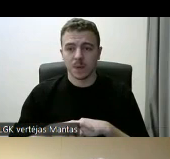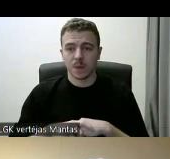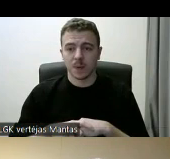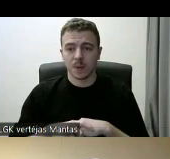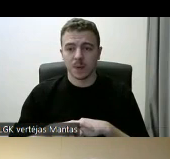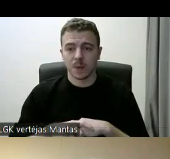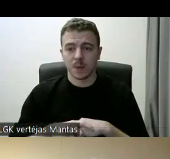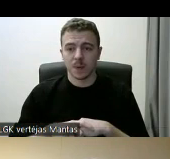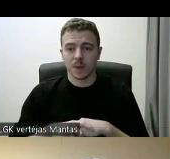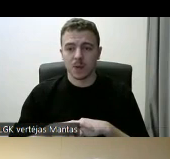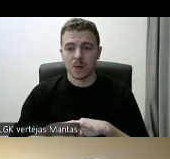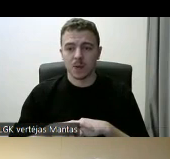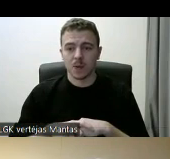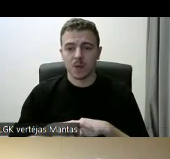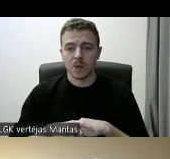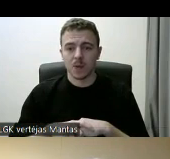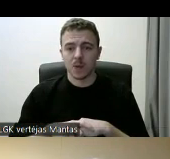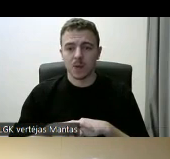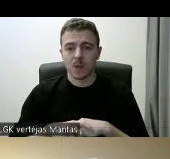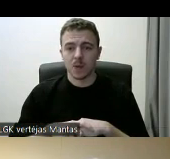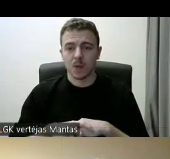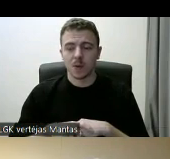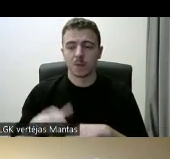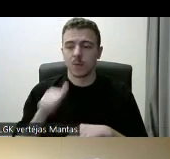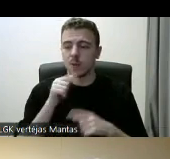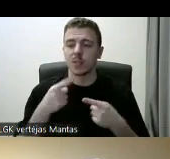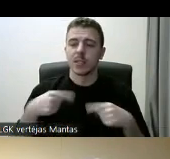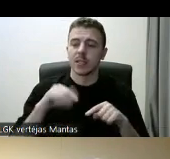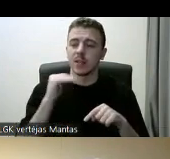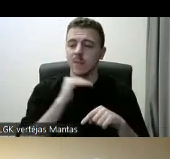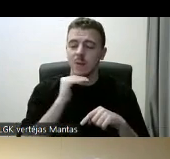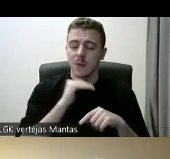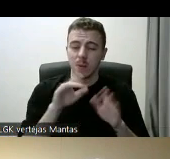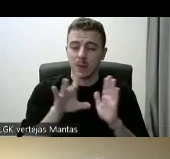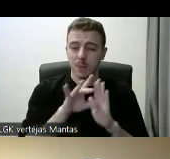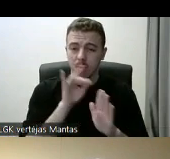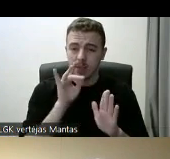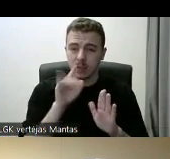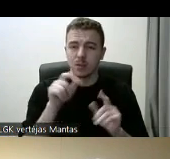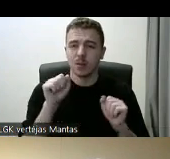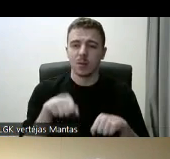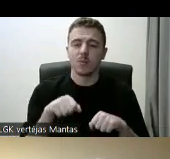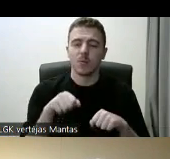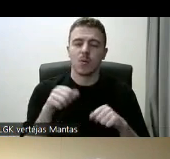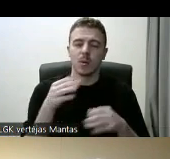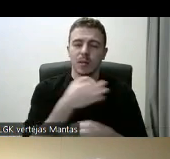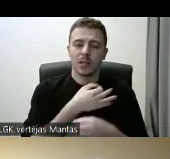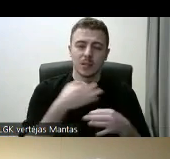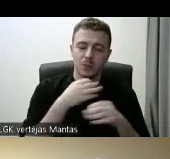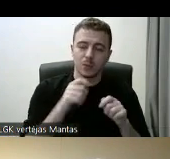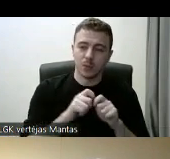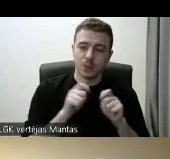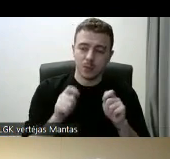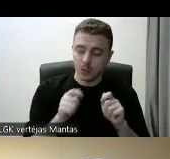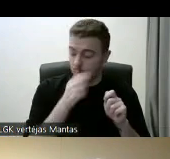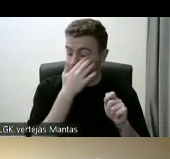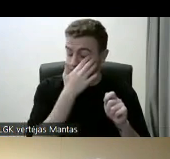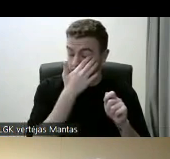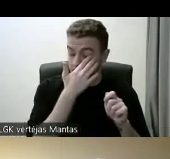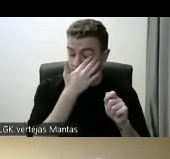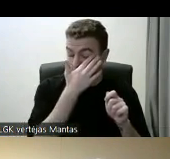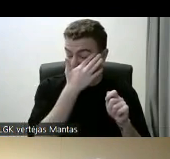Ir jeigu pasirenkate vienodą sritį, jūs galite tiesiog vesti diskusiją apie tai.